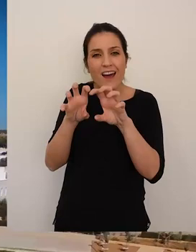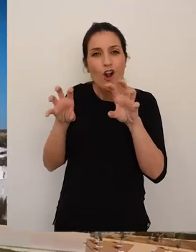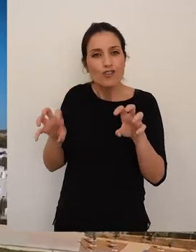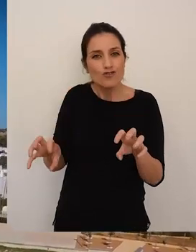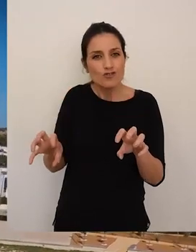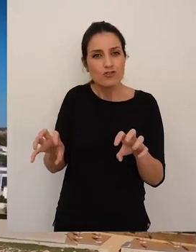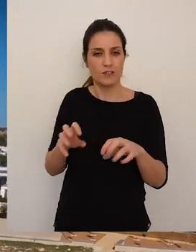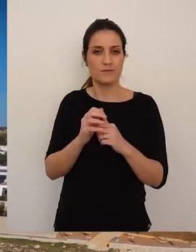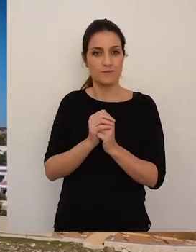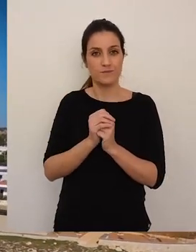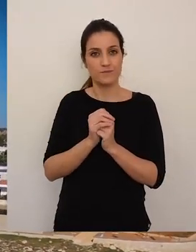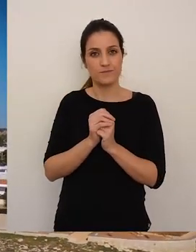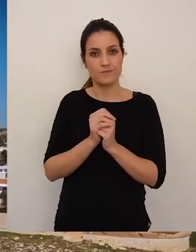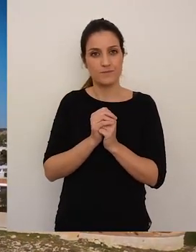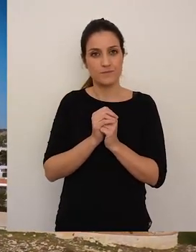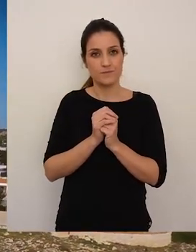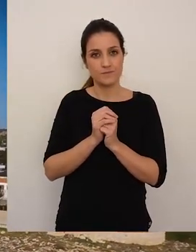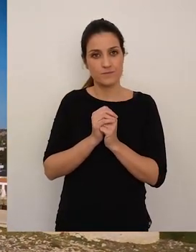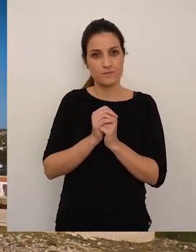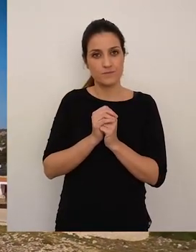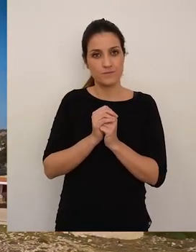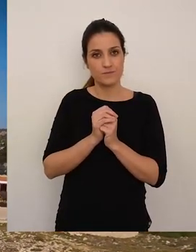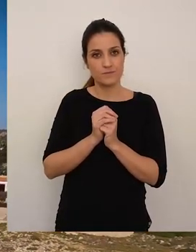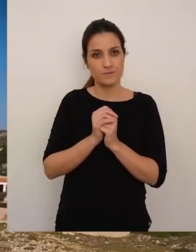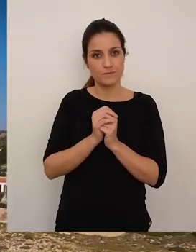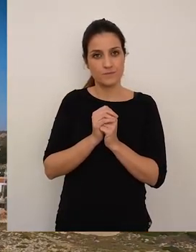alcuni punti della scogliera.